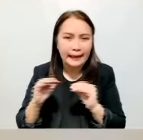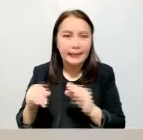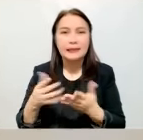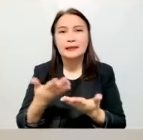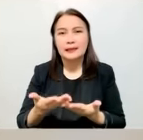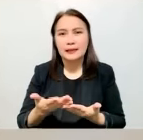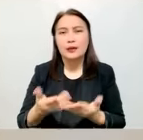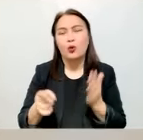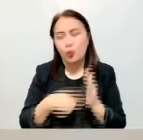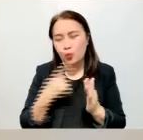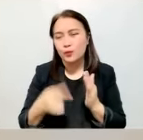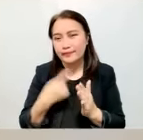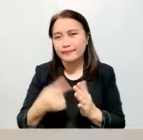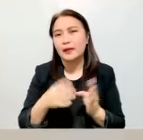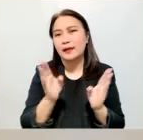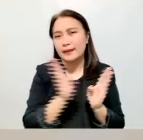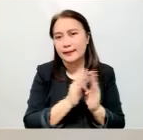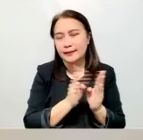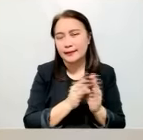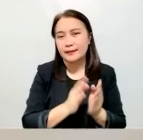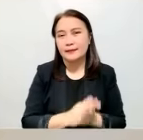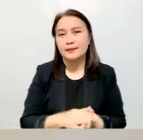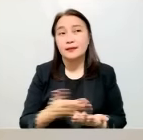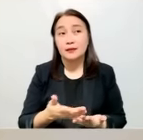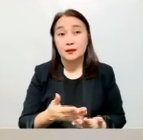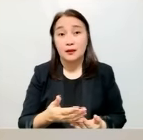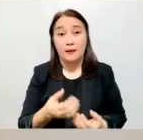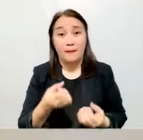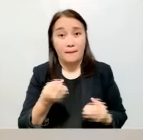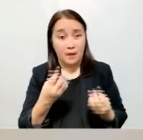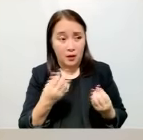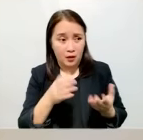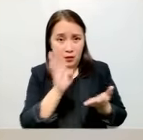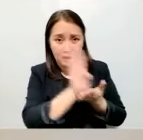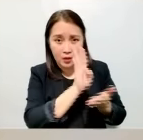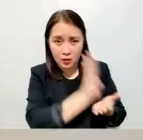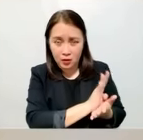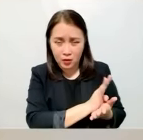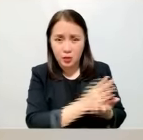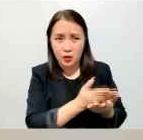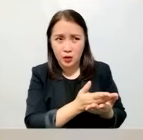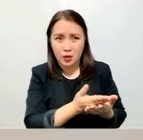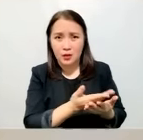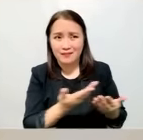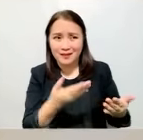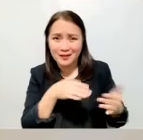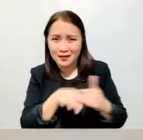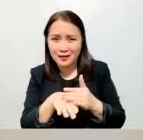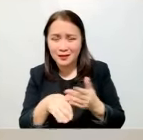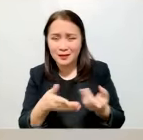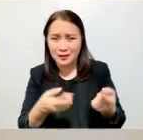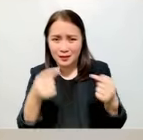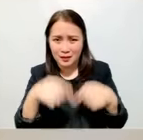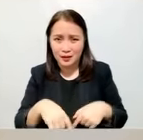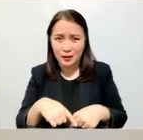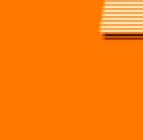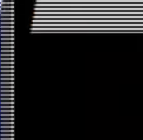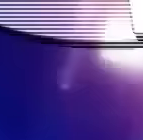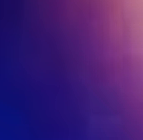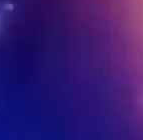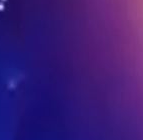mag-press con, hindi raw maitatangging bilyon-bilyon ang pondong isiningit nila para sa People's Initiative.